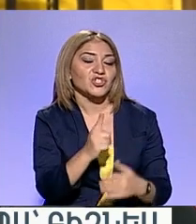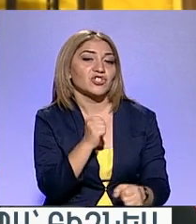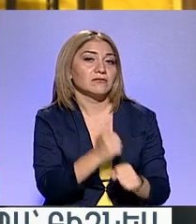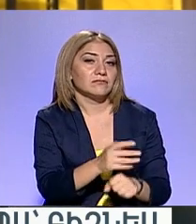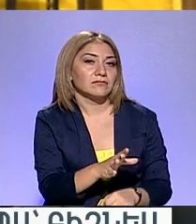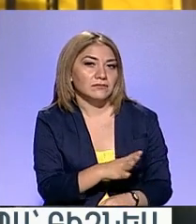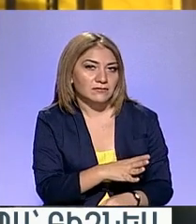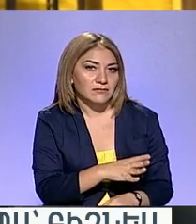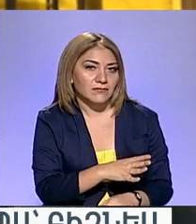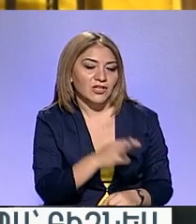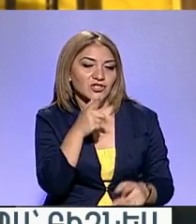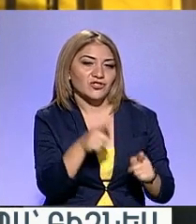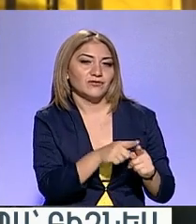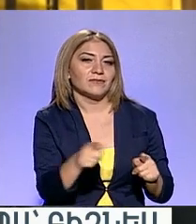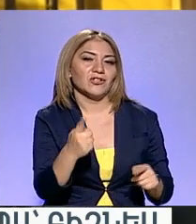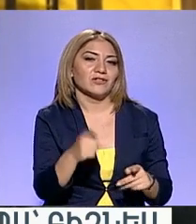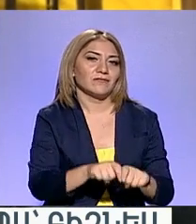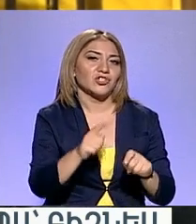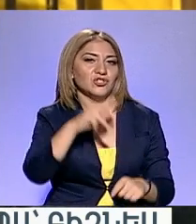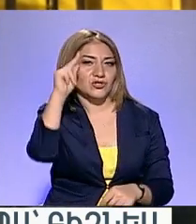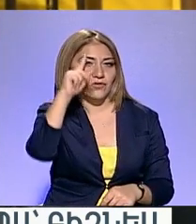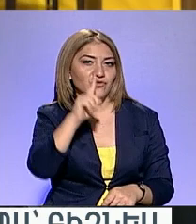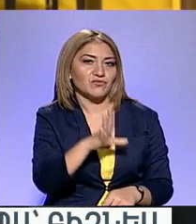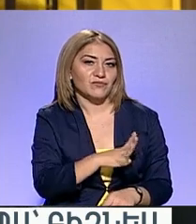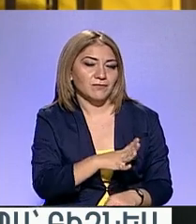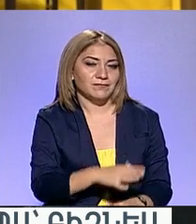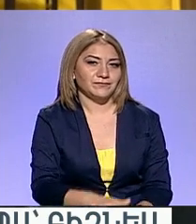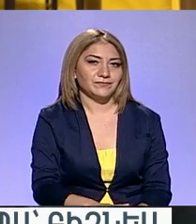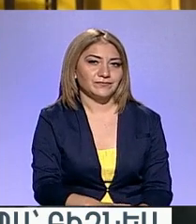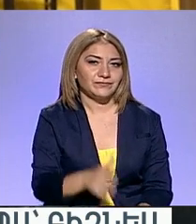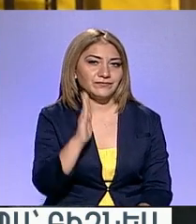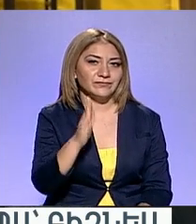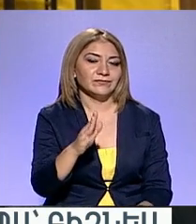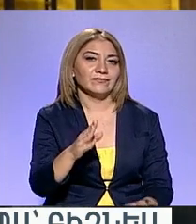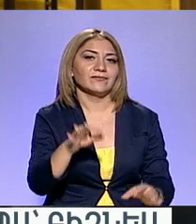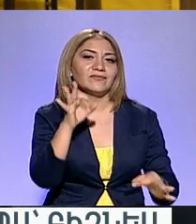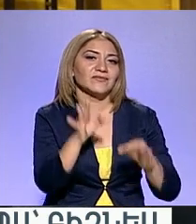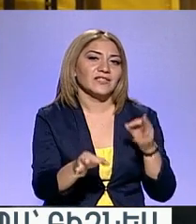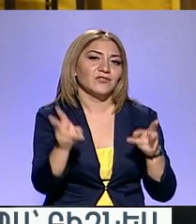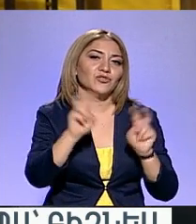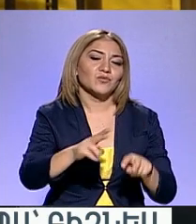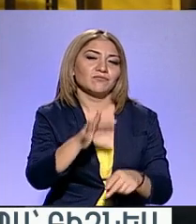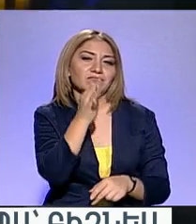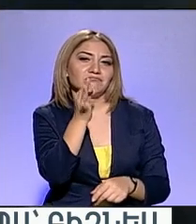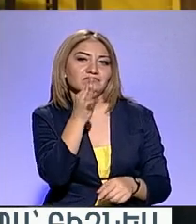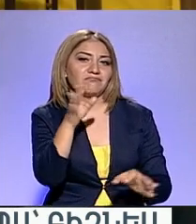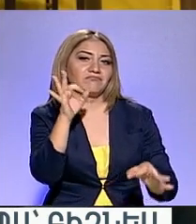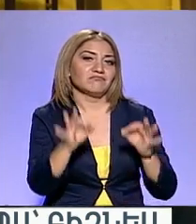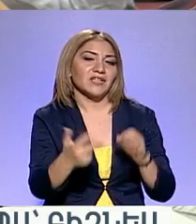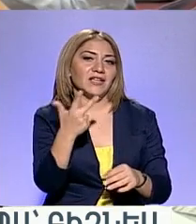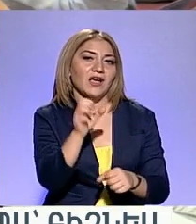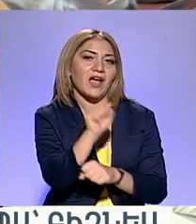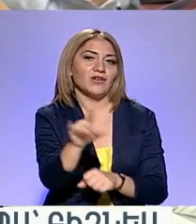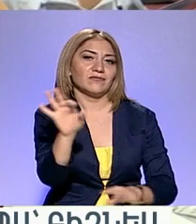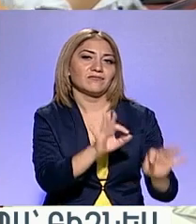են սարքել այս ընթացքում, ինչ գիտելիք են ձեռք բերել, ու լինելու է ժյուրի, որը գնահատելու է և որոշվելու են 3